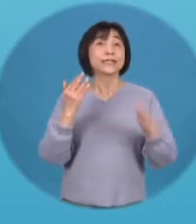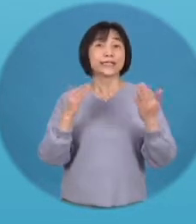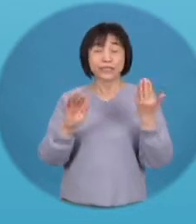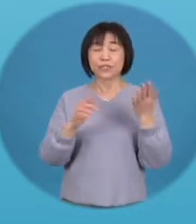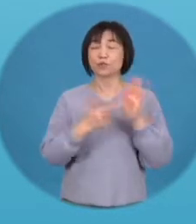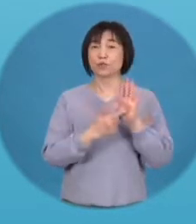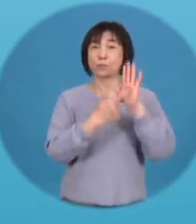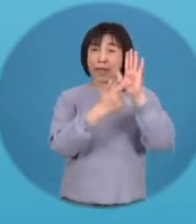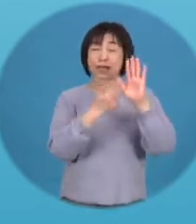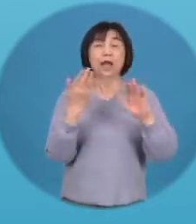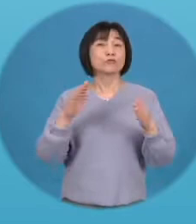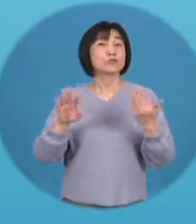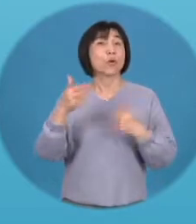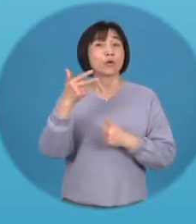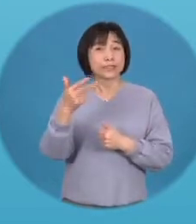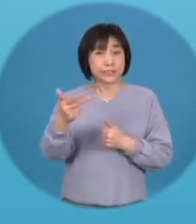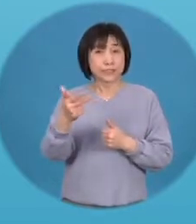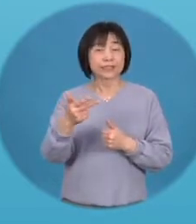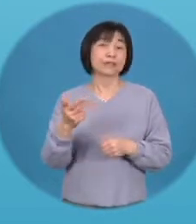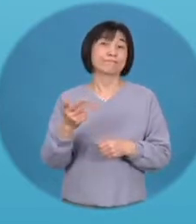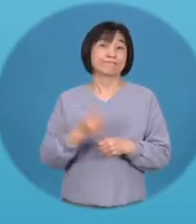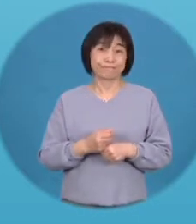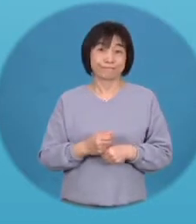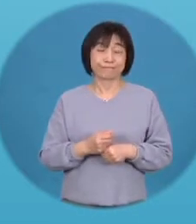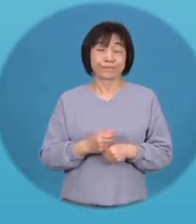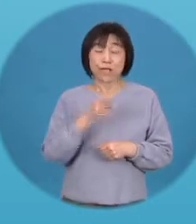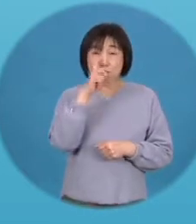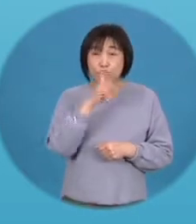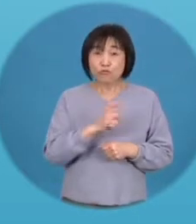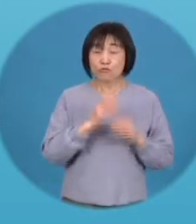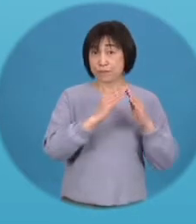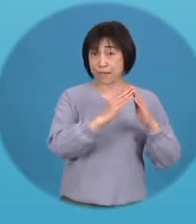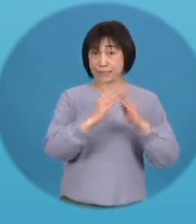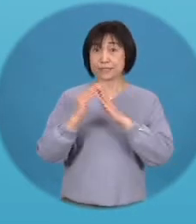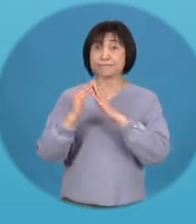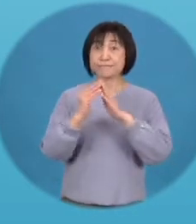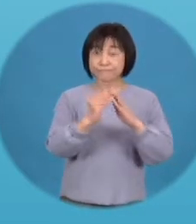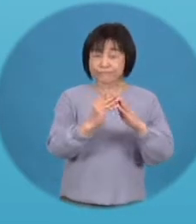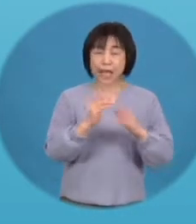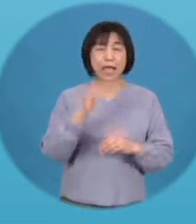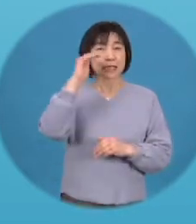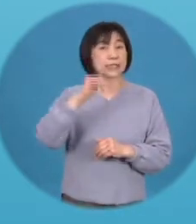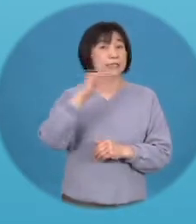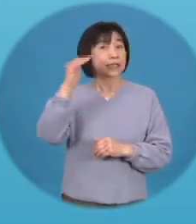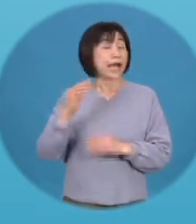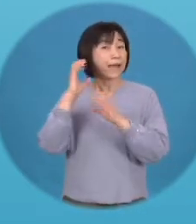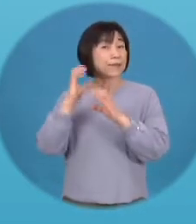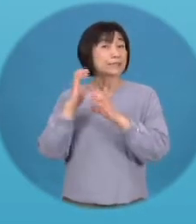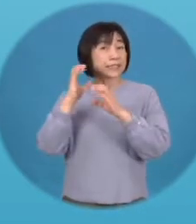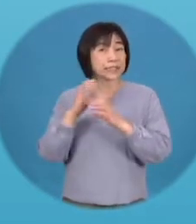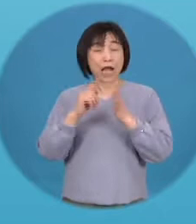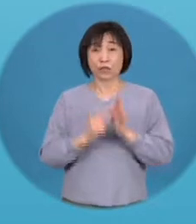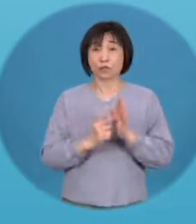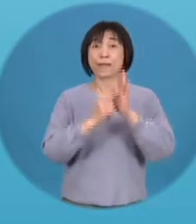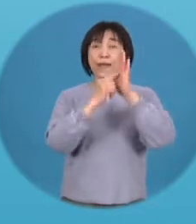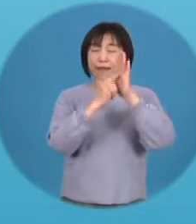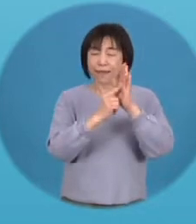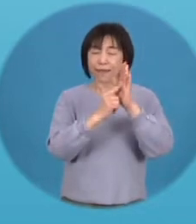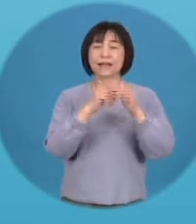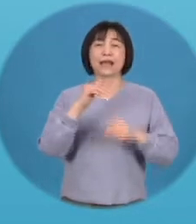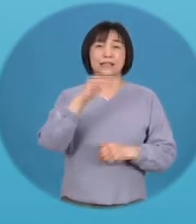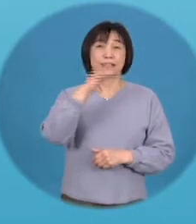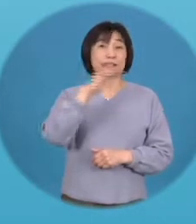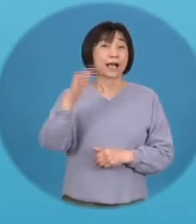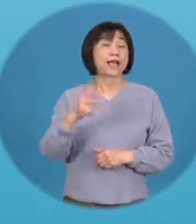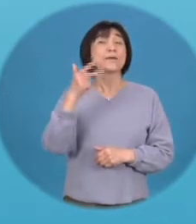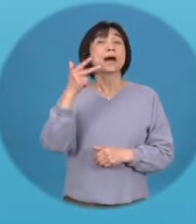な郡上市へとつないでいきます。そして古い町並みや高山祭りなどに代表される歴史と伝統が